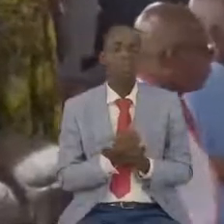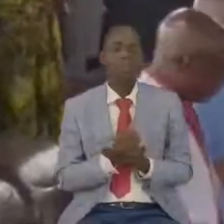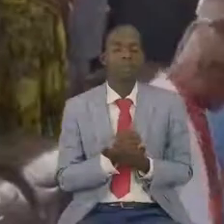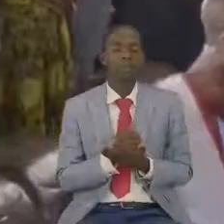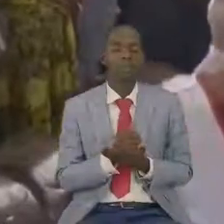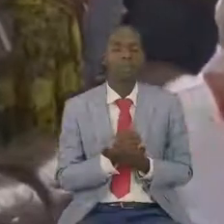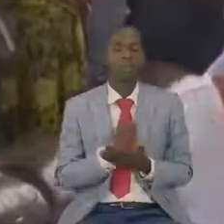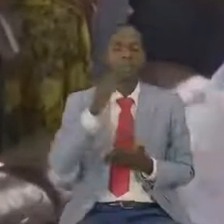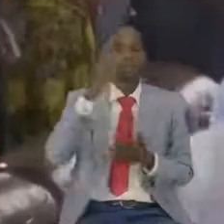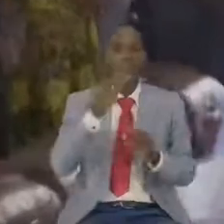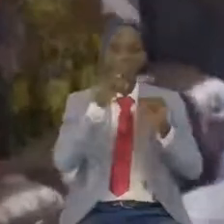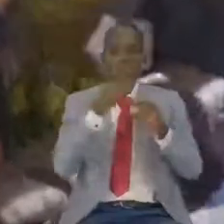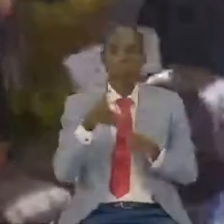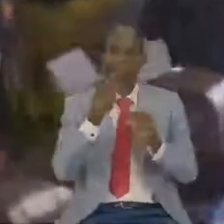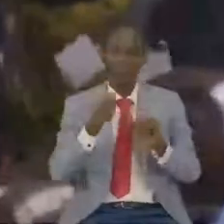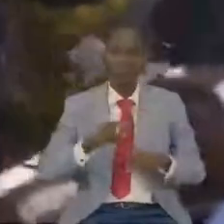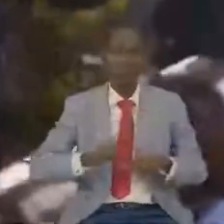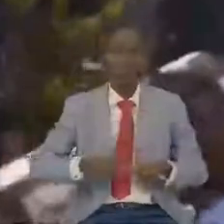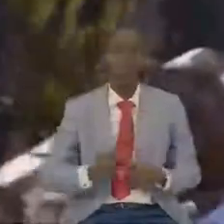Que Dieu vous bénisse pour vous asseoir.